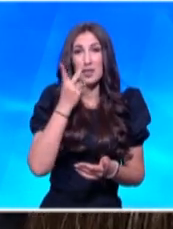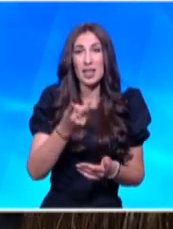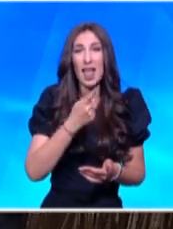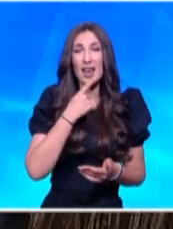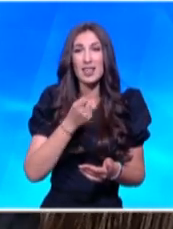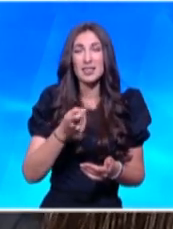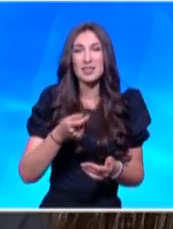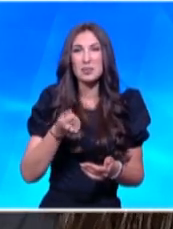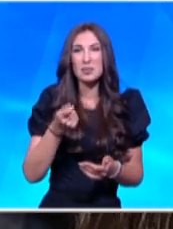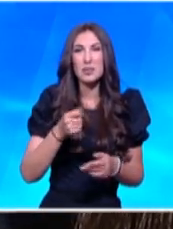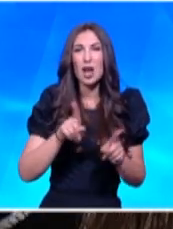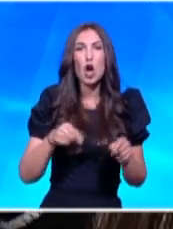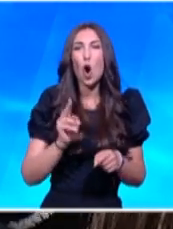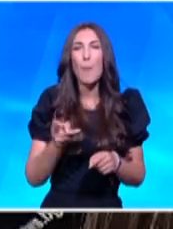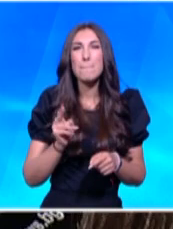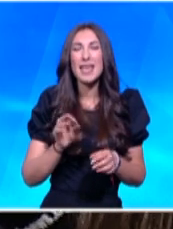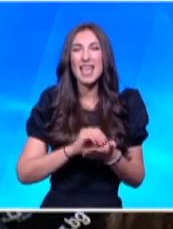обезпеченията, наложено от Компи,